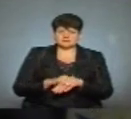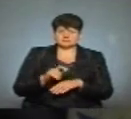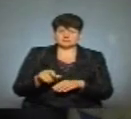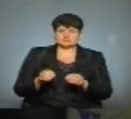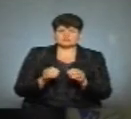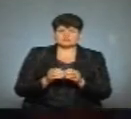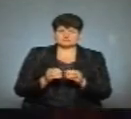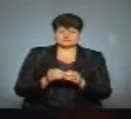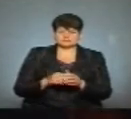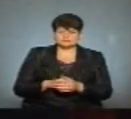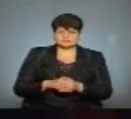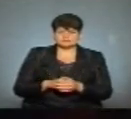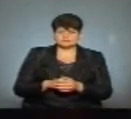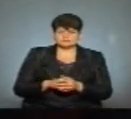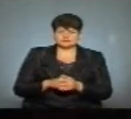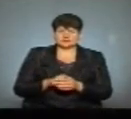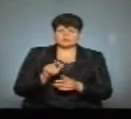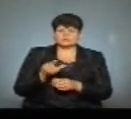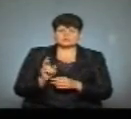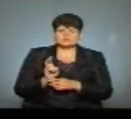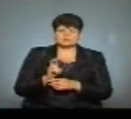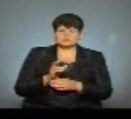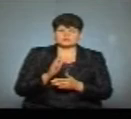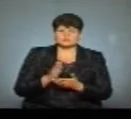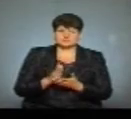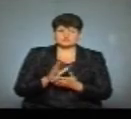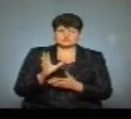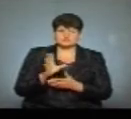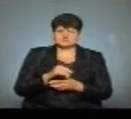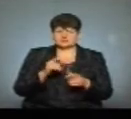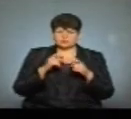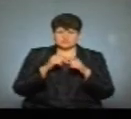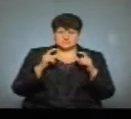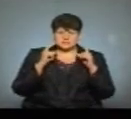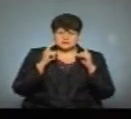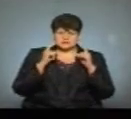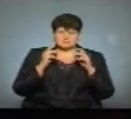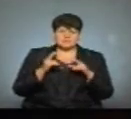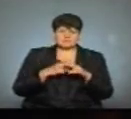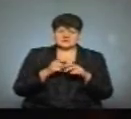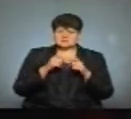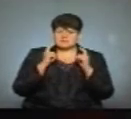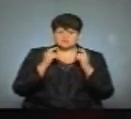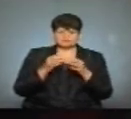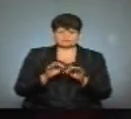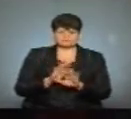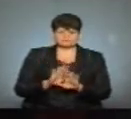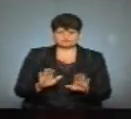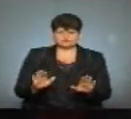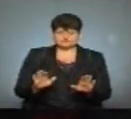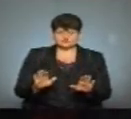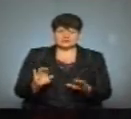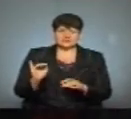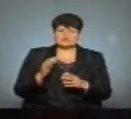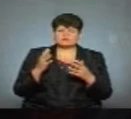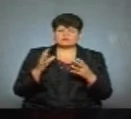Ганна Лахник. Заходити мають, пасажири мають бути всі в масках, без масок не пускаємо. І